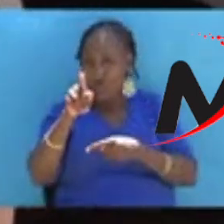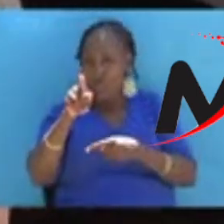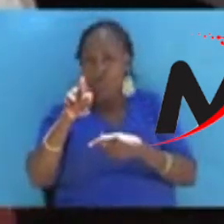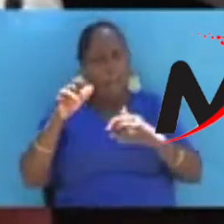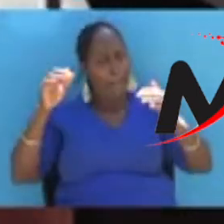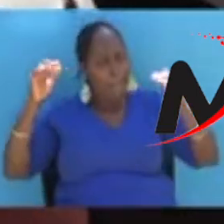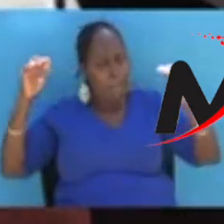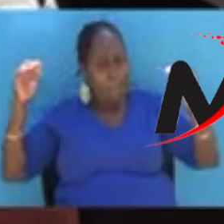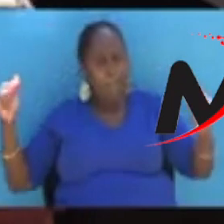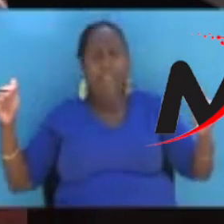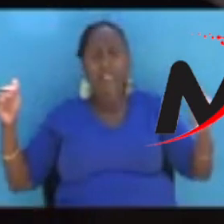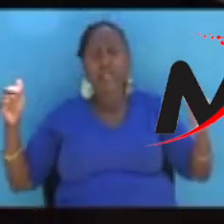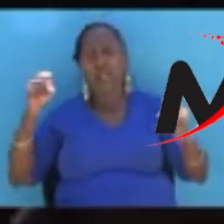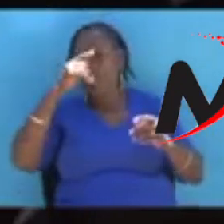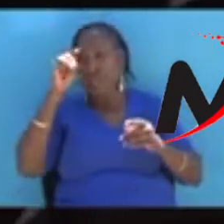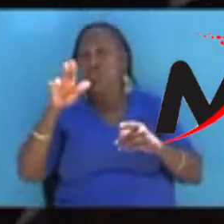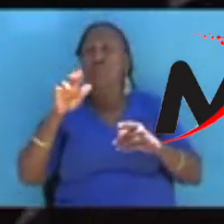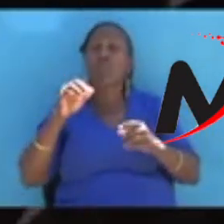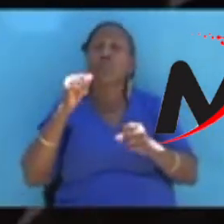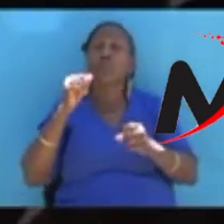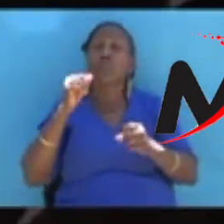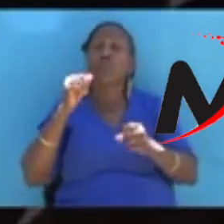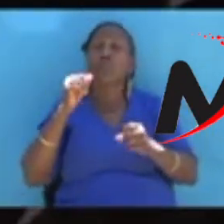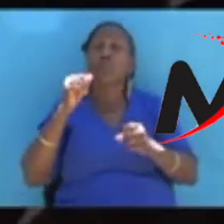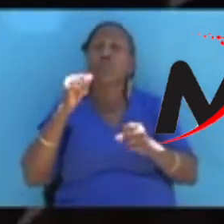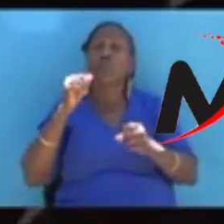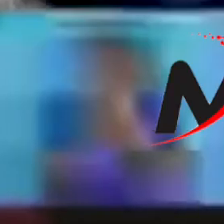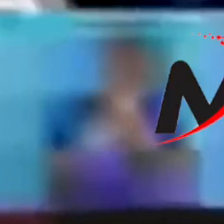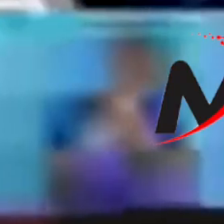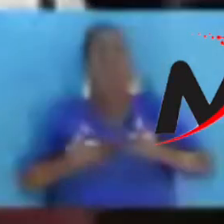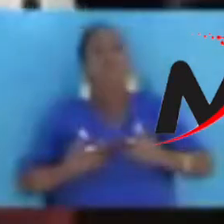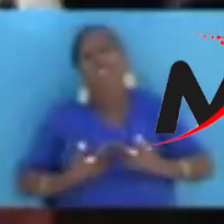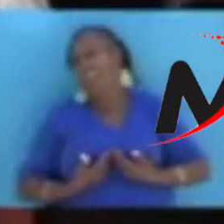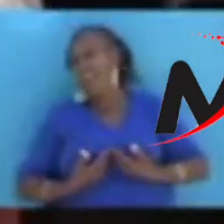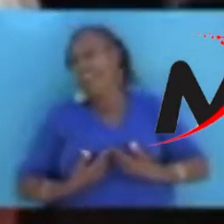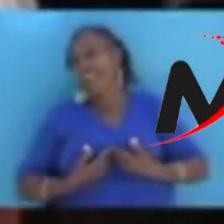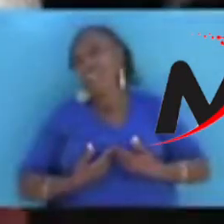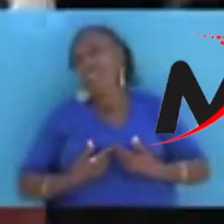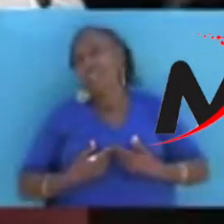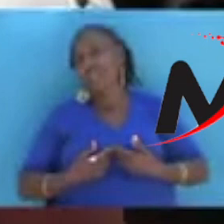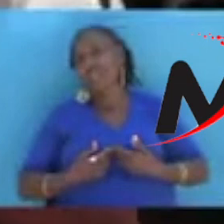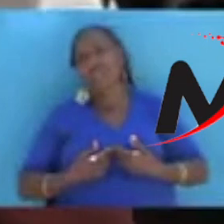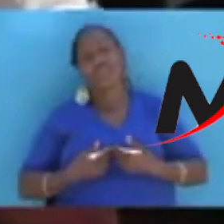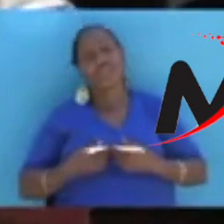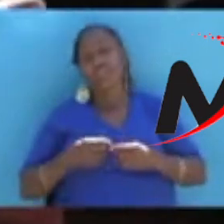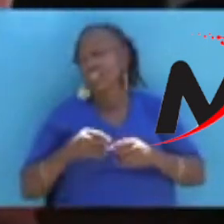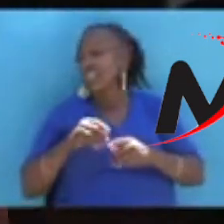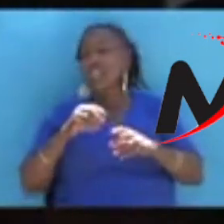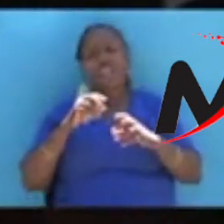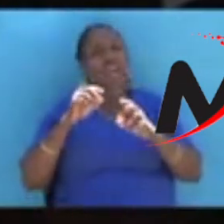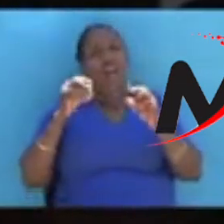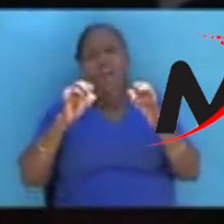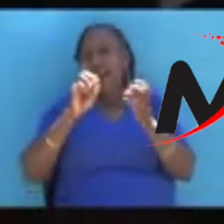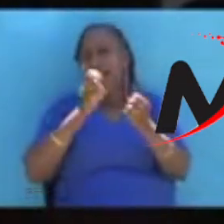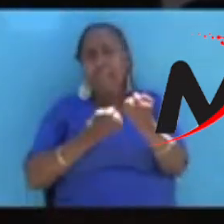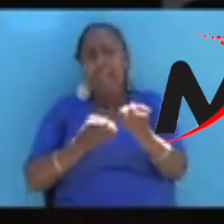shida ambazo tumejipata kama watu wa Kenya. Uchumi kuinua ni kazi ngumu.